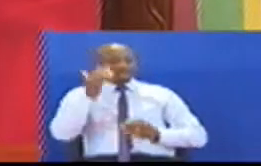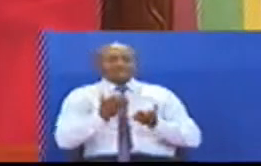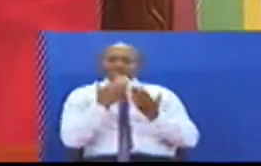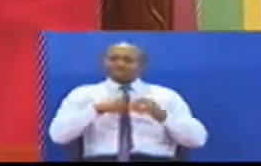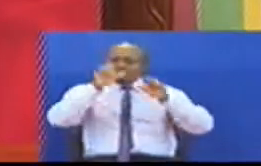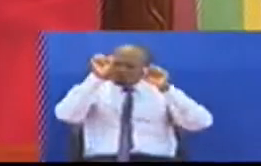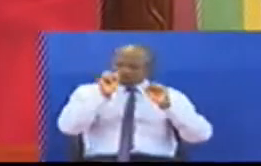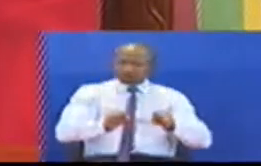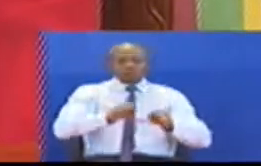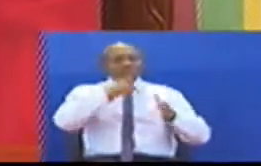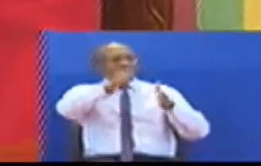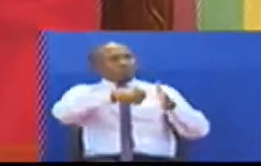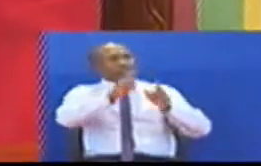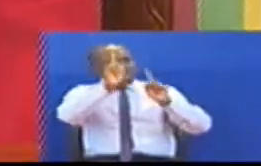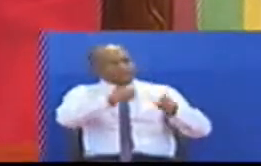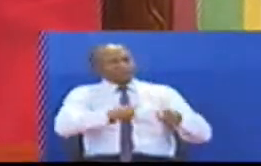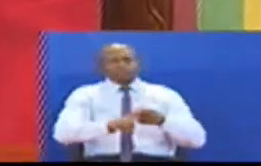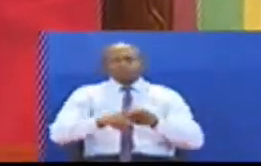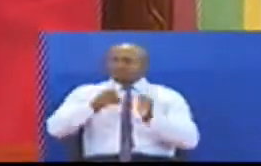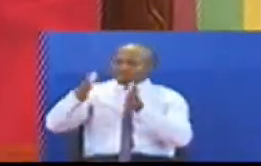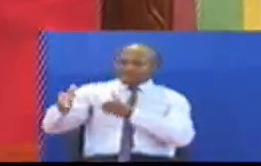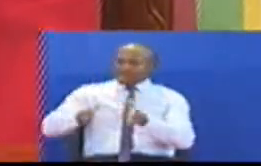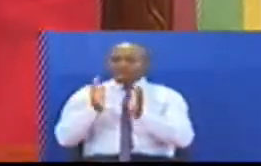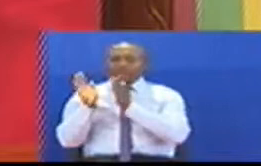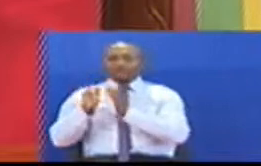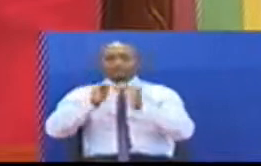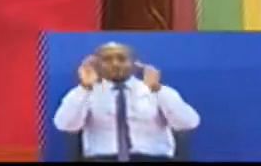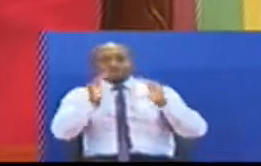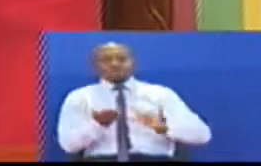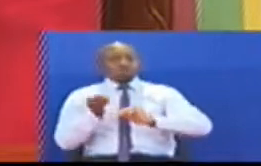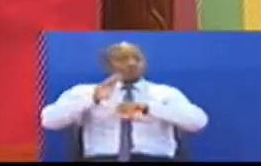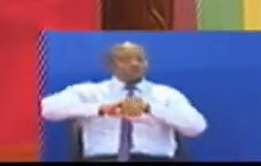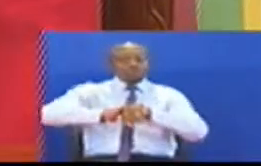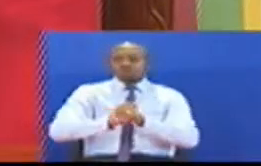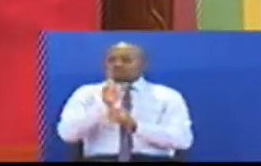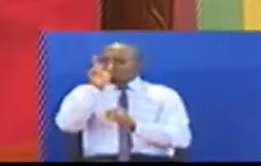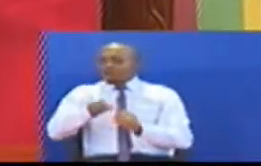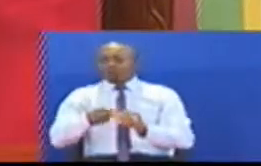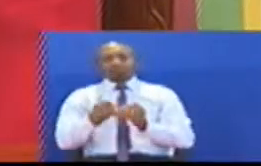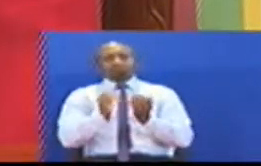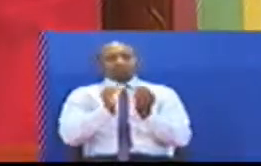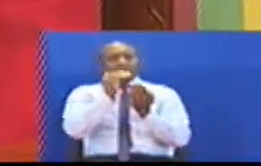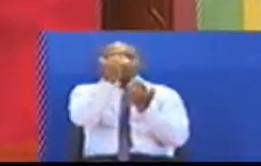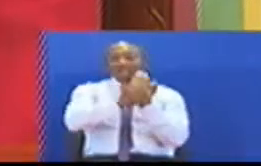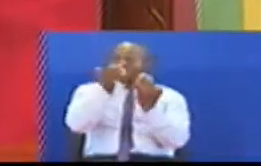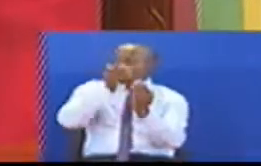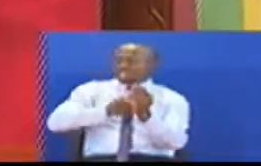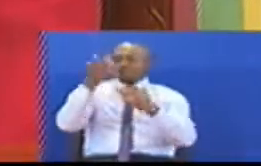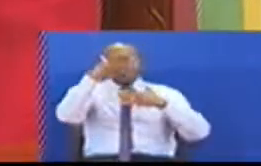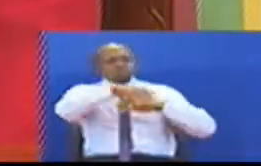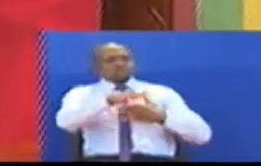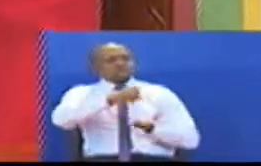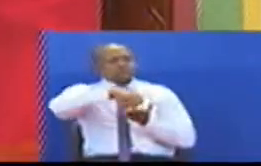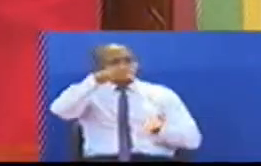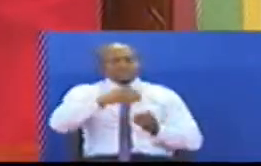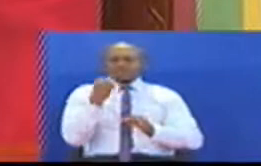kiwanda. Inahitaji kuweka miundombinu ya wakulima wa avocado waweze kuuza kwa bei ambayo yule mfanyabiashara binafsi